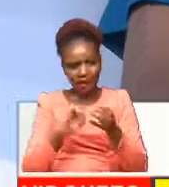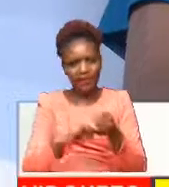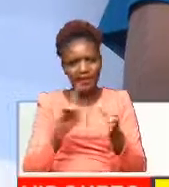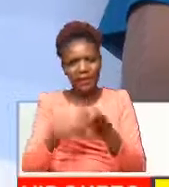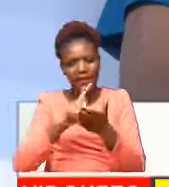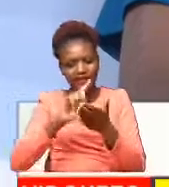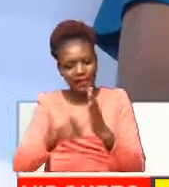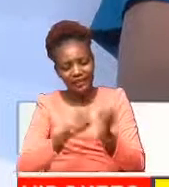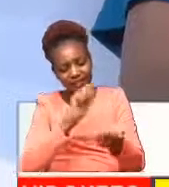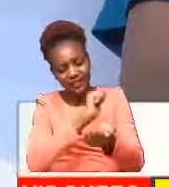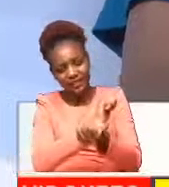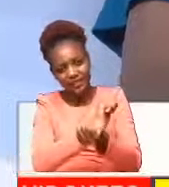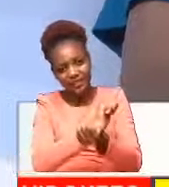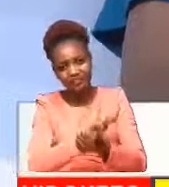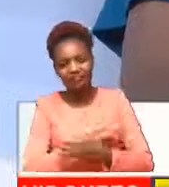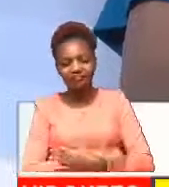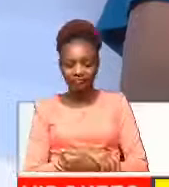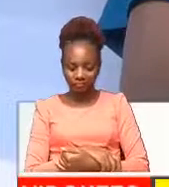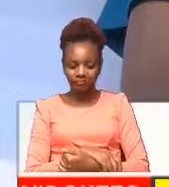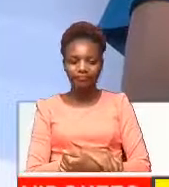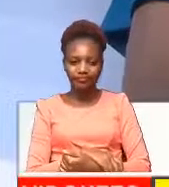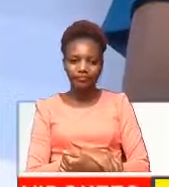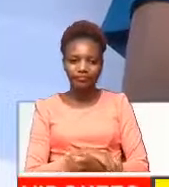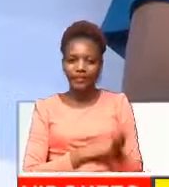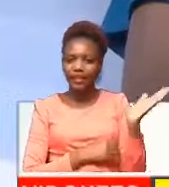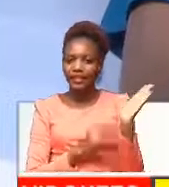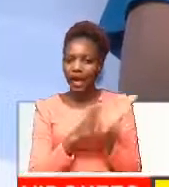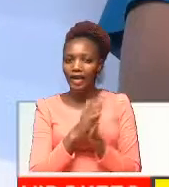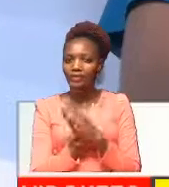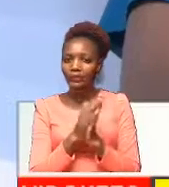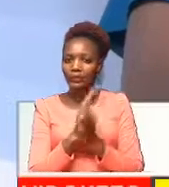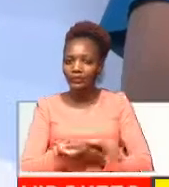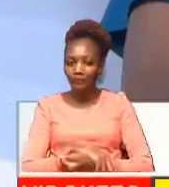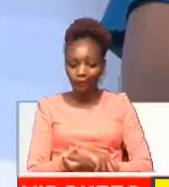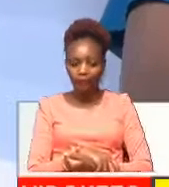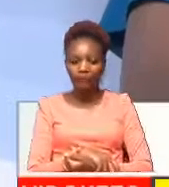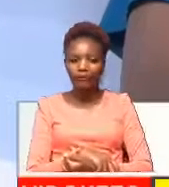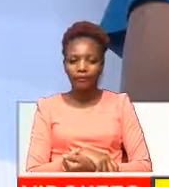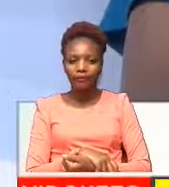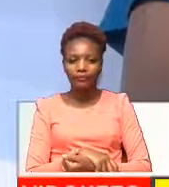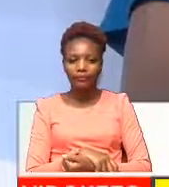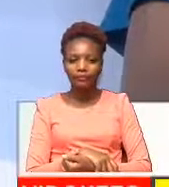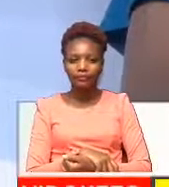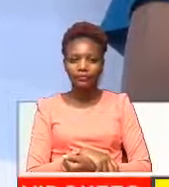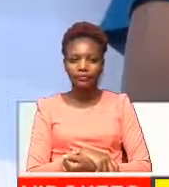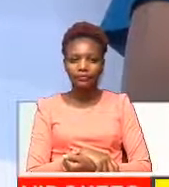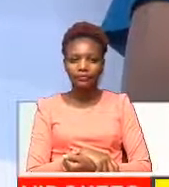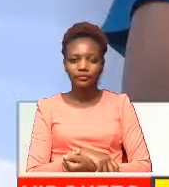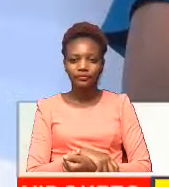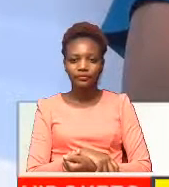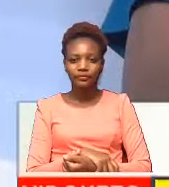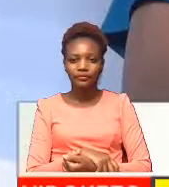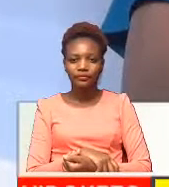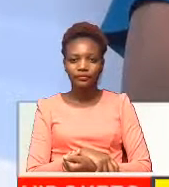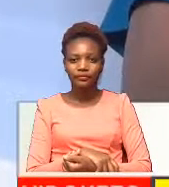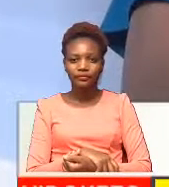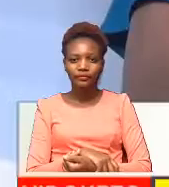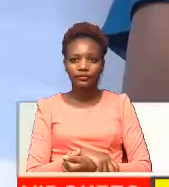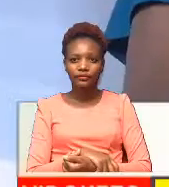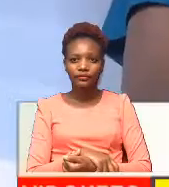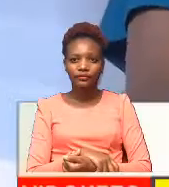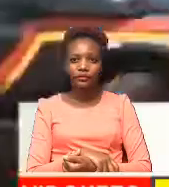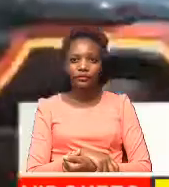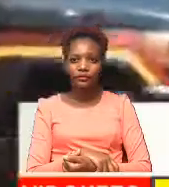kutiwa mbaroni. Mwanahabari wetu Bonfas Barasa alikuwepo kwenye eneo la mkasa kufuatilia tukio